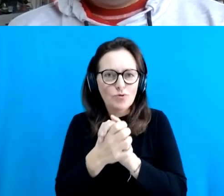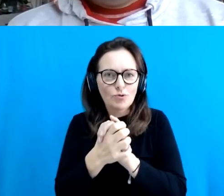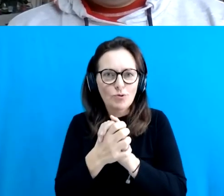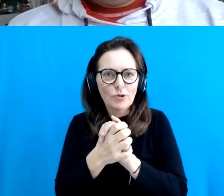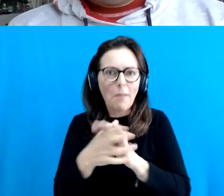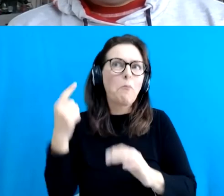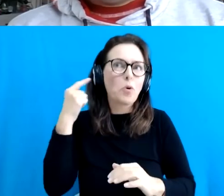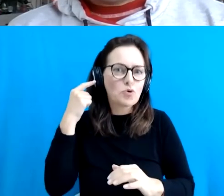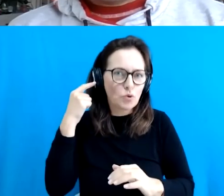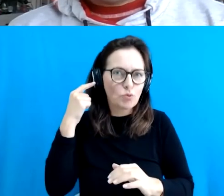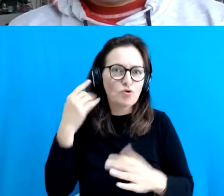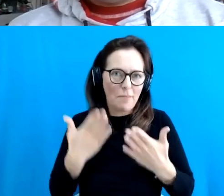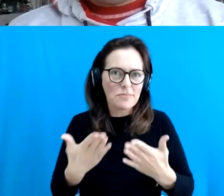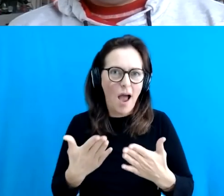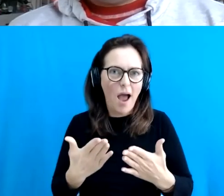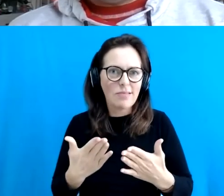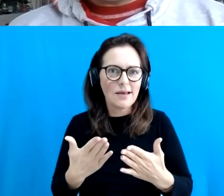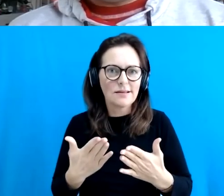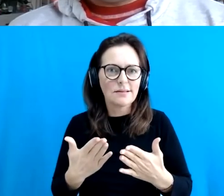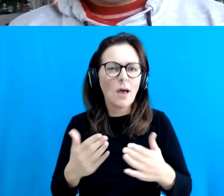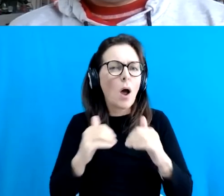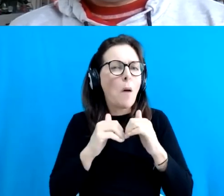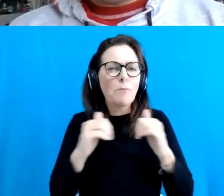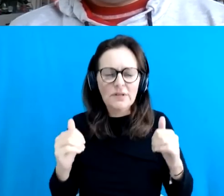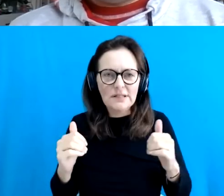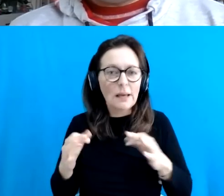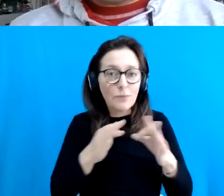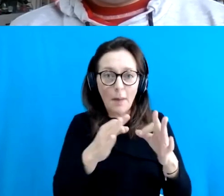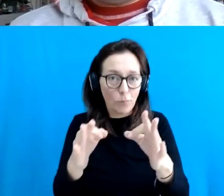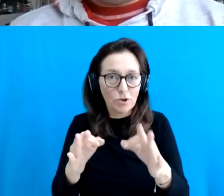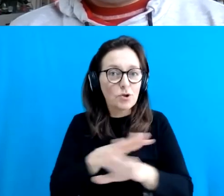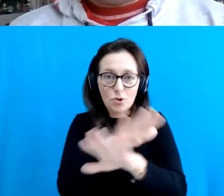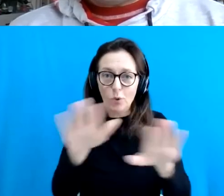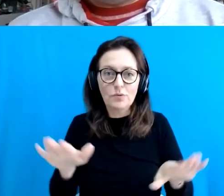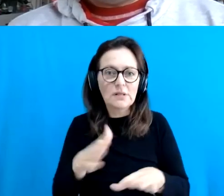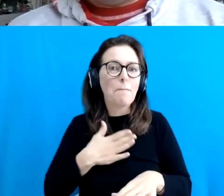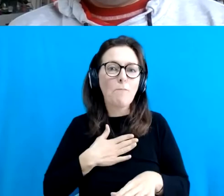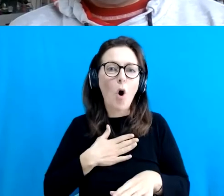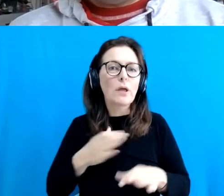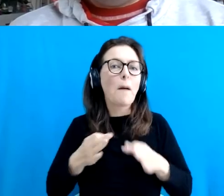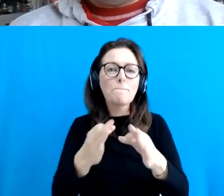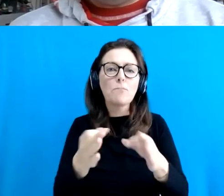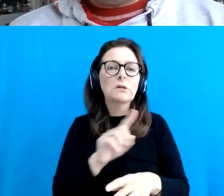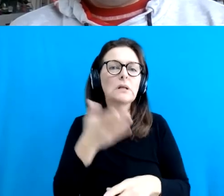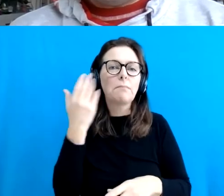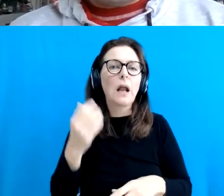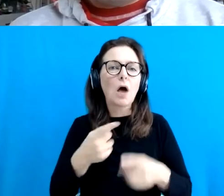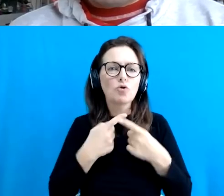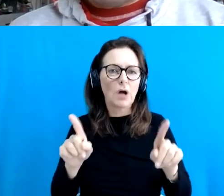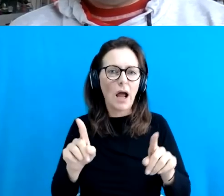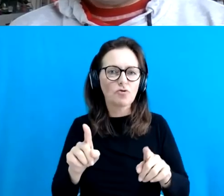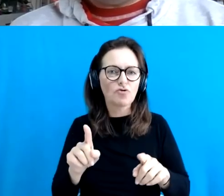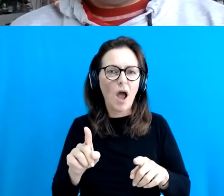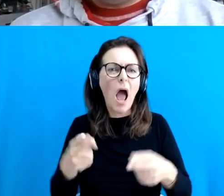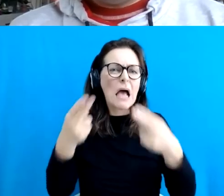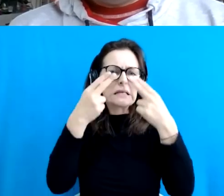poslušal, ki so zelo, zelo posebne in težke, moja najbrž ni bila nič drugačna. Slabovidnost, slepota